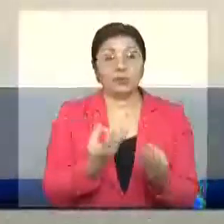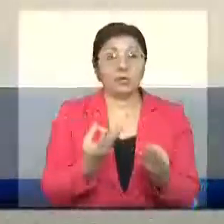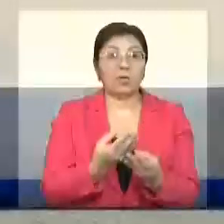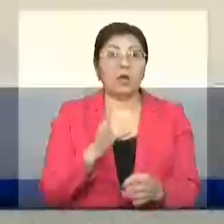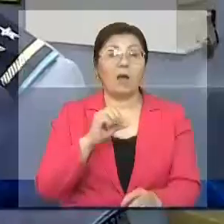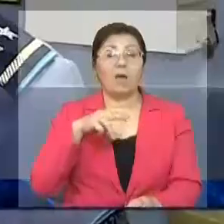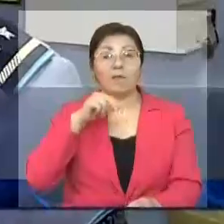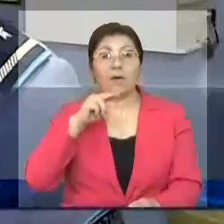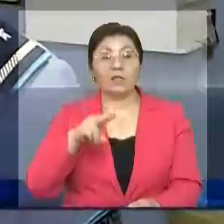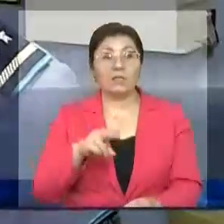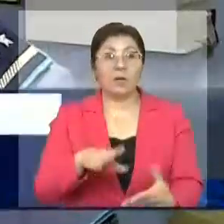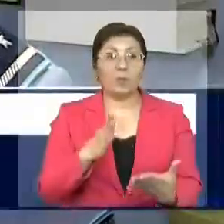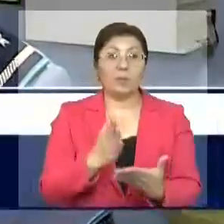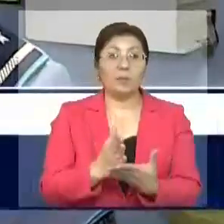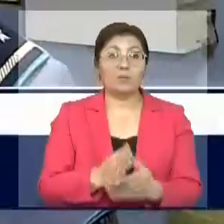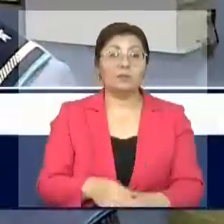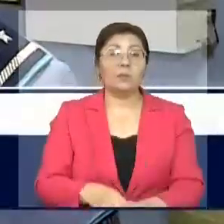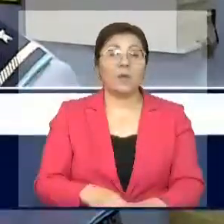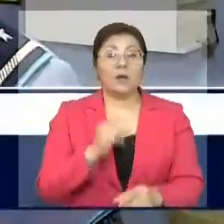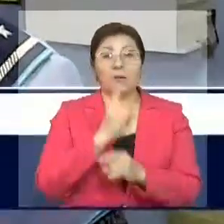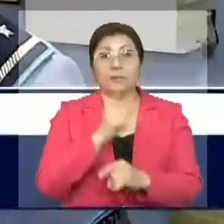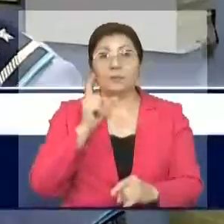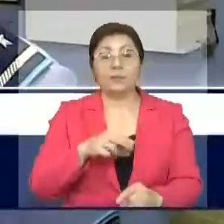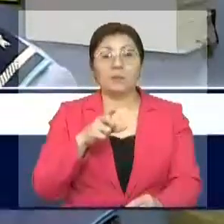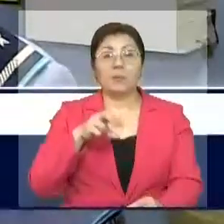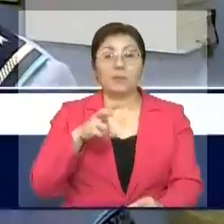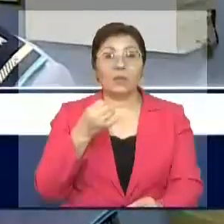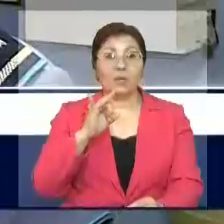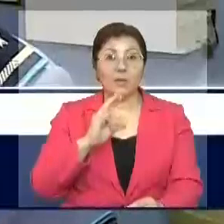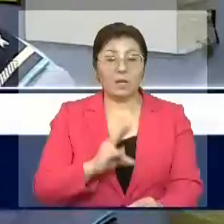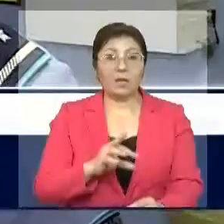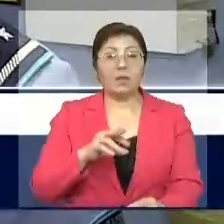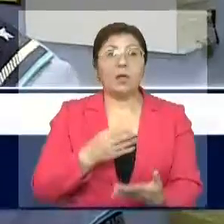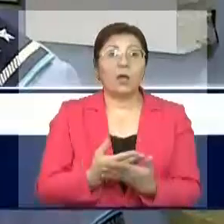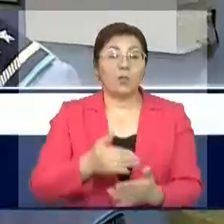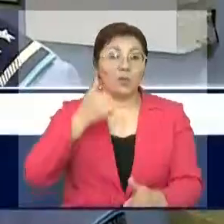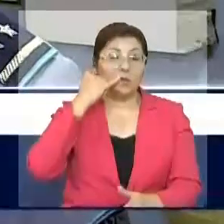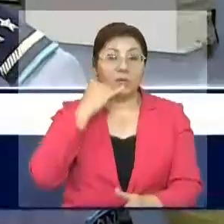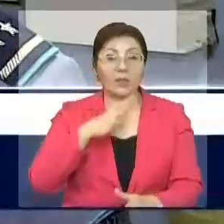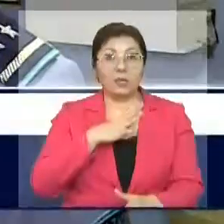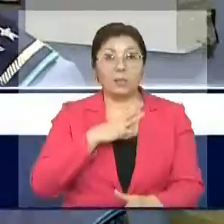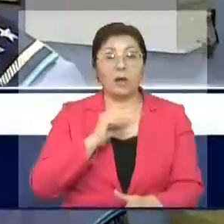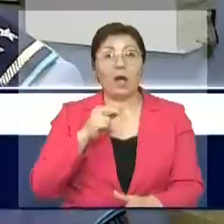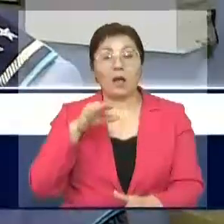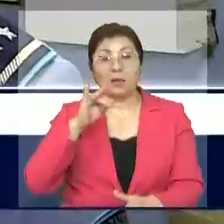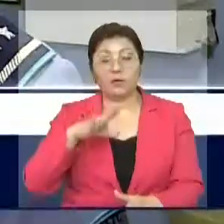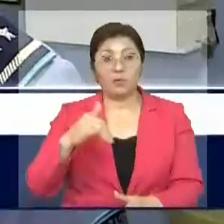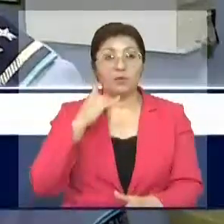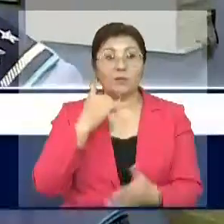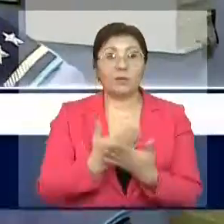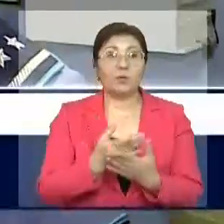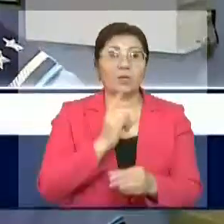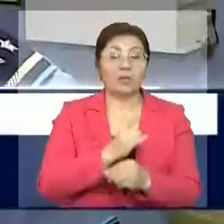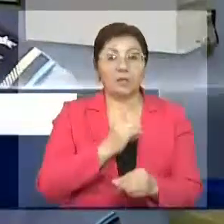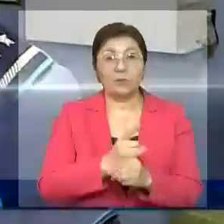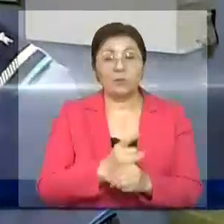мессенджерімен шектелмейді. Алаяқтар Билайн, Теледва актив операторлары болып қоңырауға хабарласып, тұрғындарды сеніміне кіріп, оларды алдап,